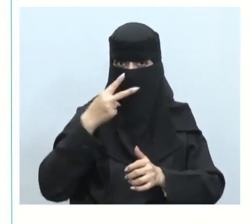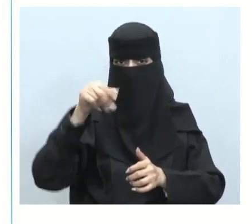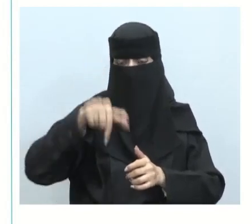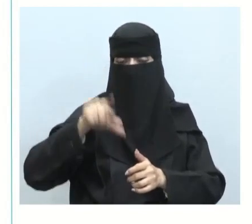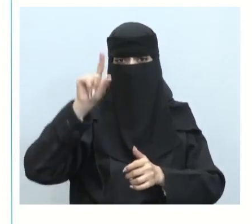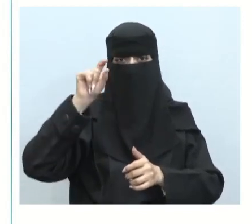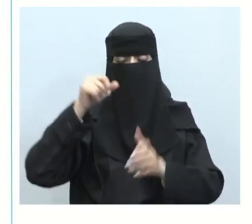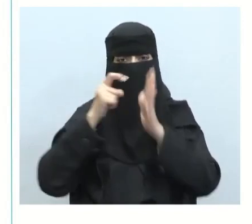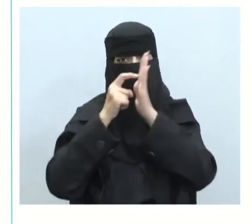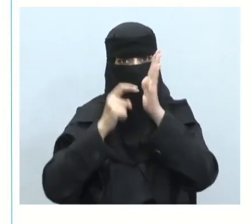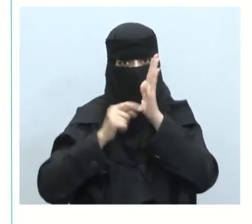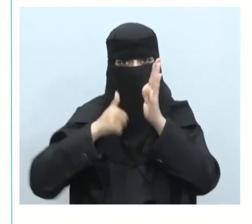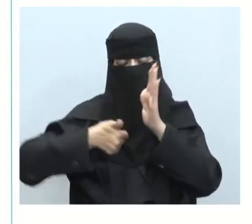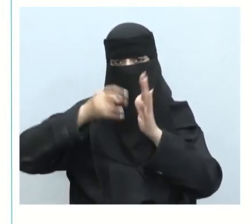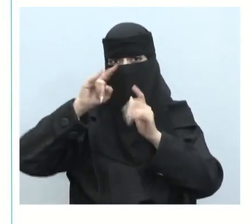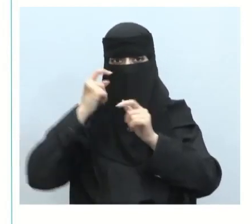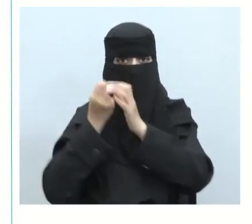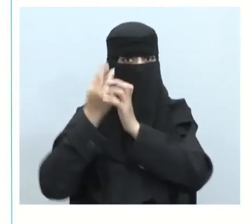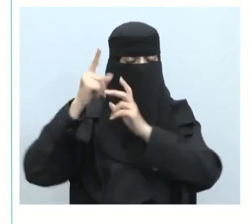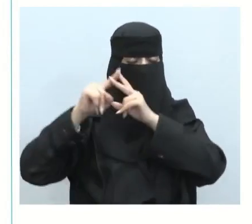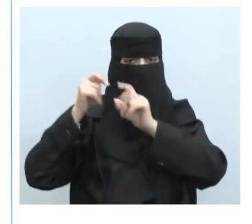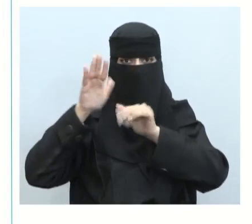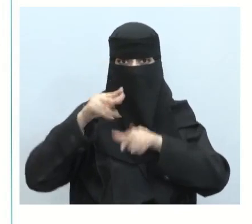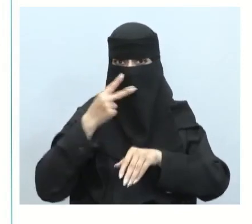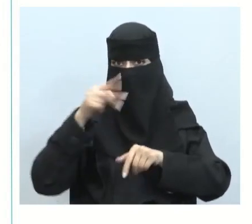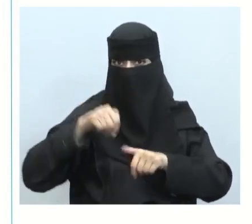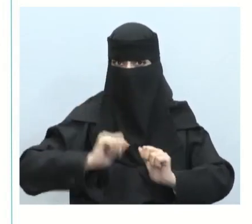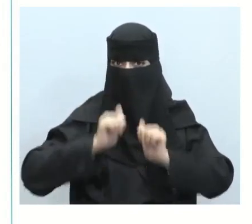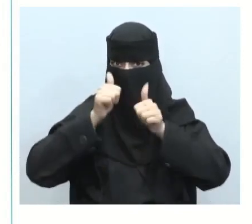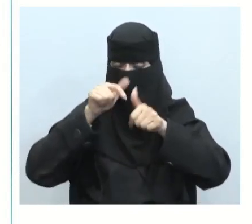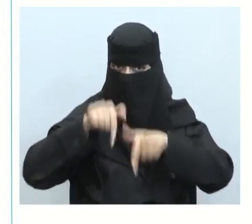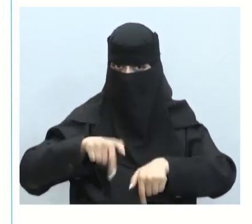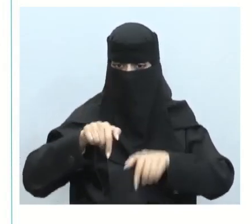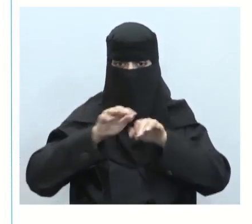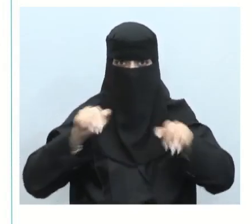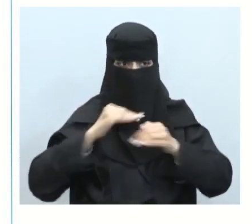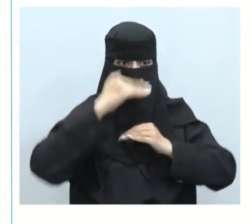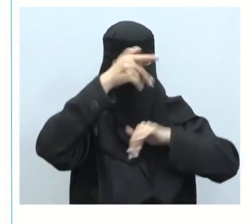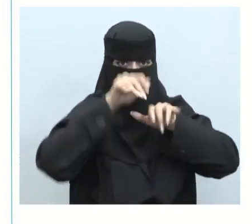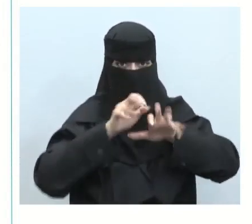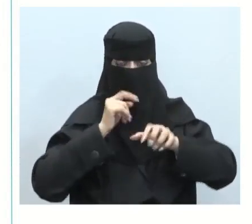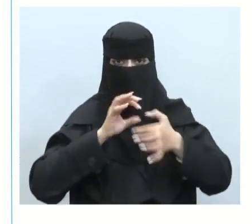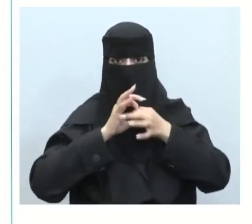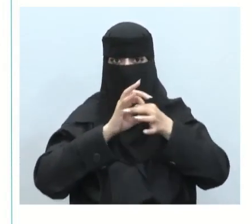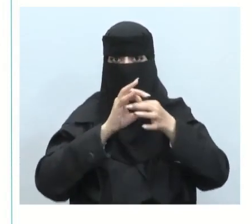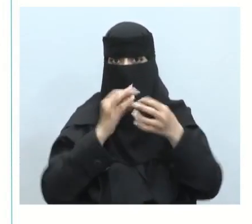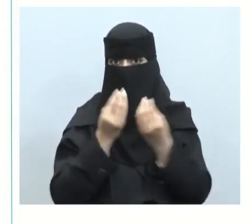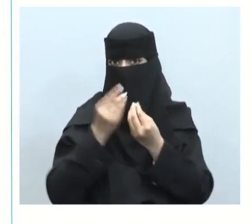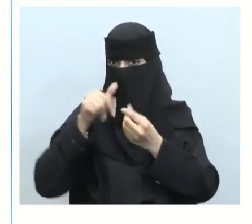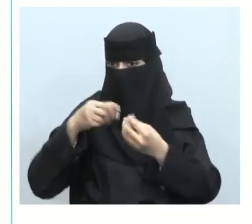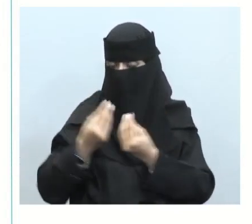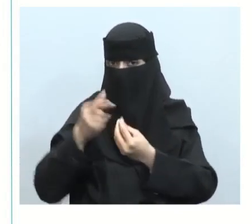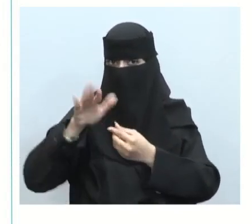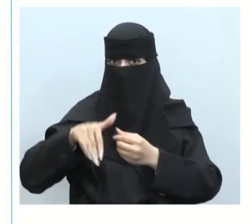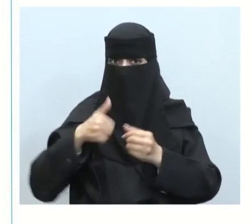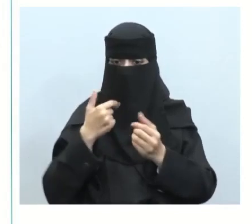تميزت بالانظمه الاليه الذكيه لو لاحظنا تستطيع الاجهزه نتعامل معها بشكل يومي تتواصل فيما بينها اصبحت